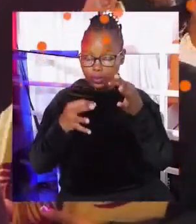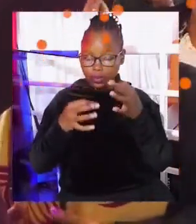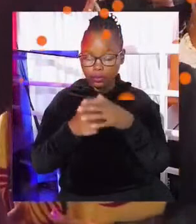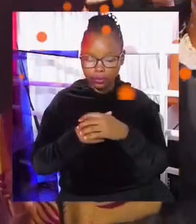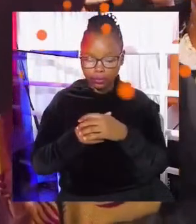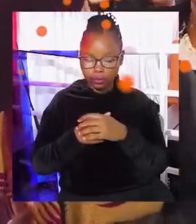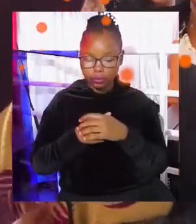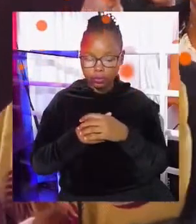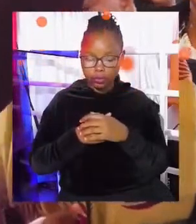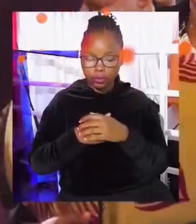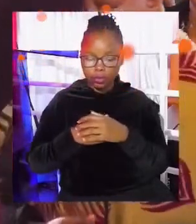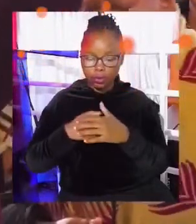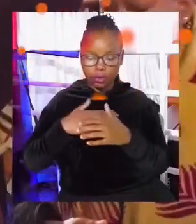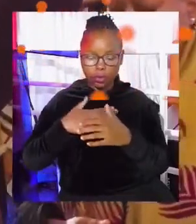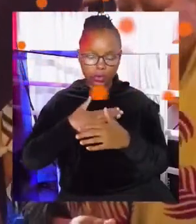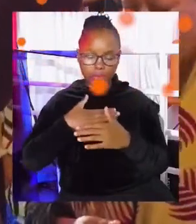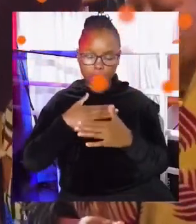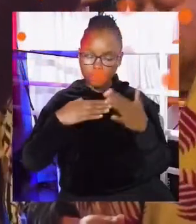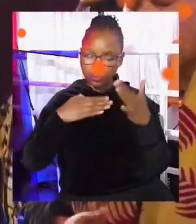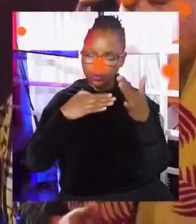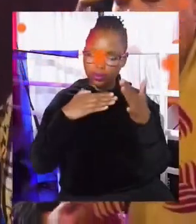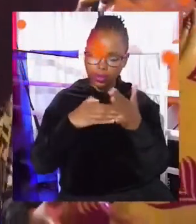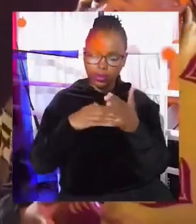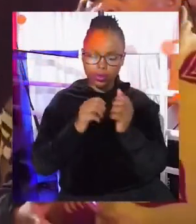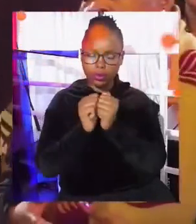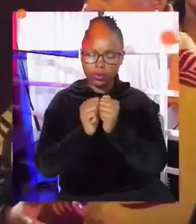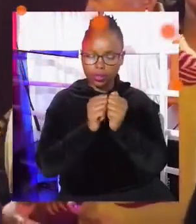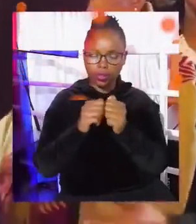Dugatoni ina nerea hamwa na aduare ya ganu